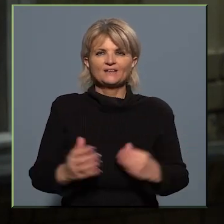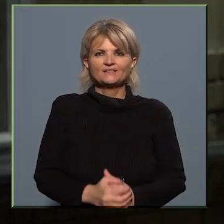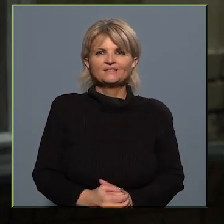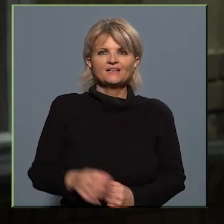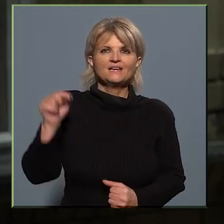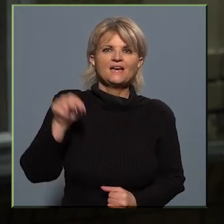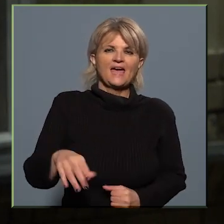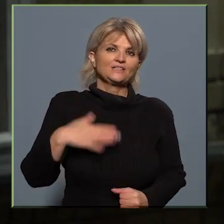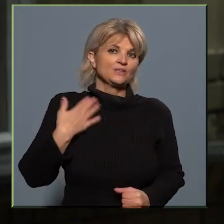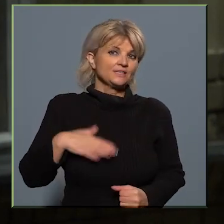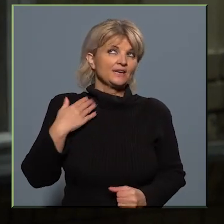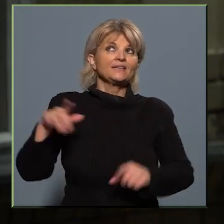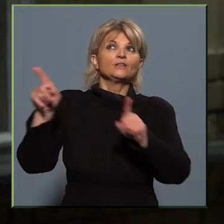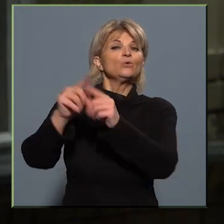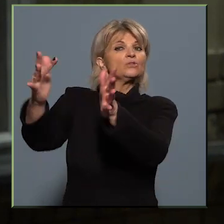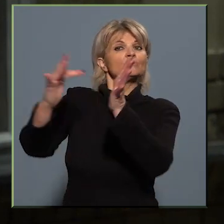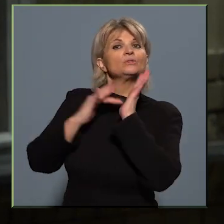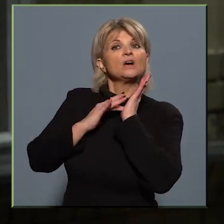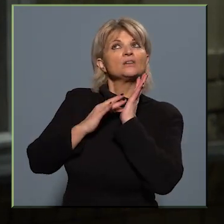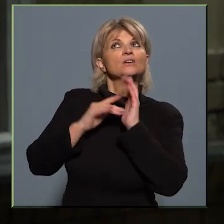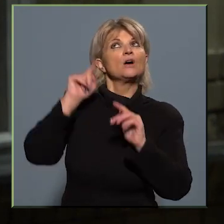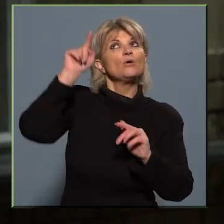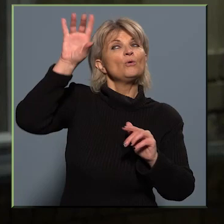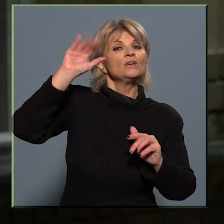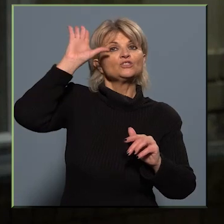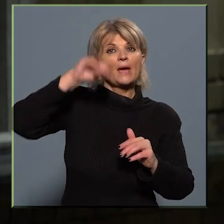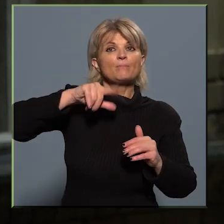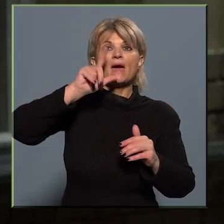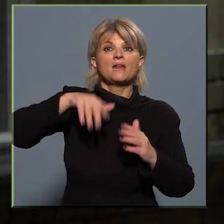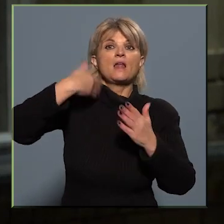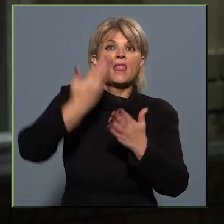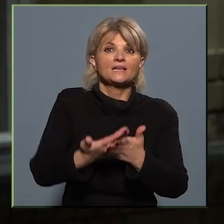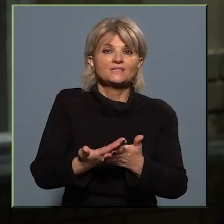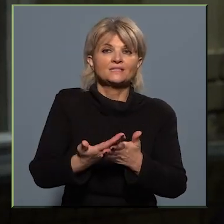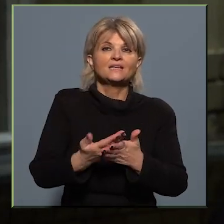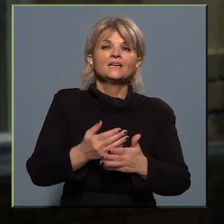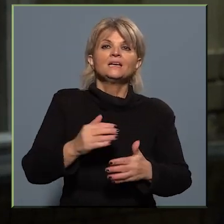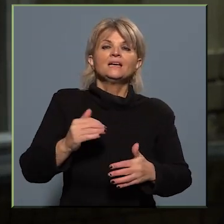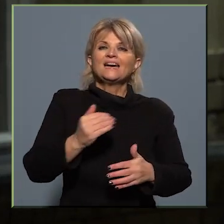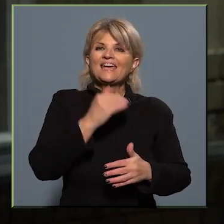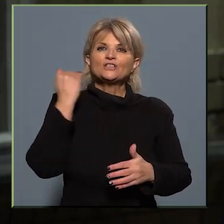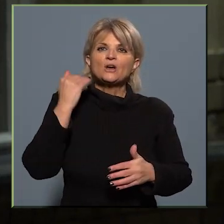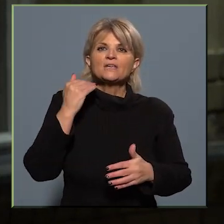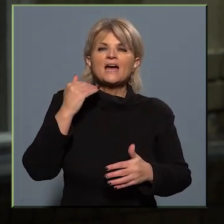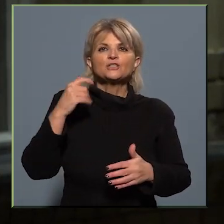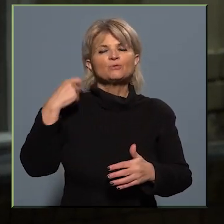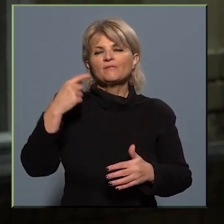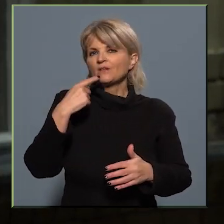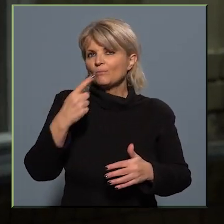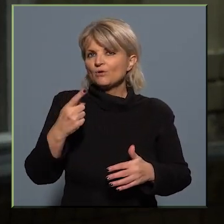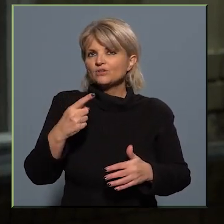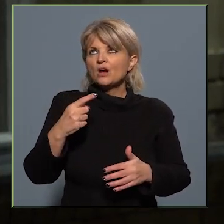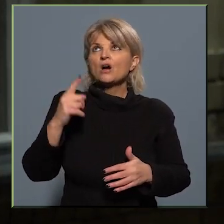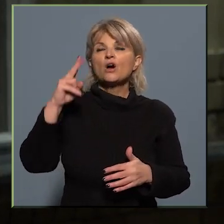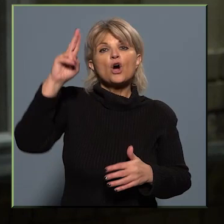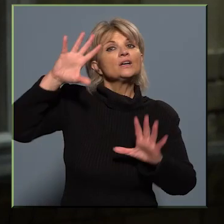És ezt a szeretetét azzal mutatja meg irántunk, hogy ő maga is emberré lesz. Izaiás próféta így beszél, maga a